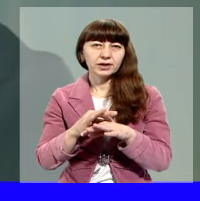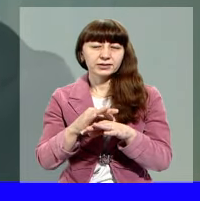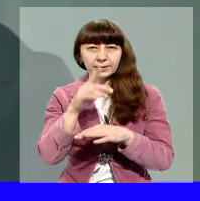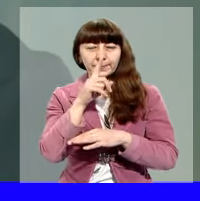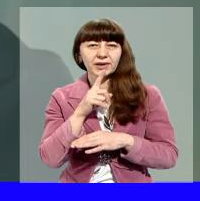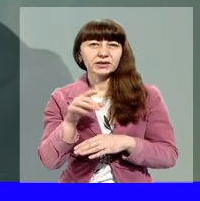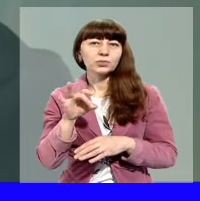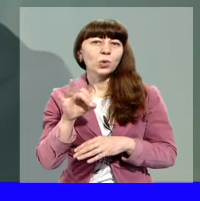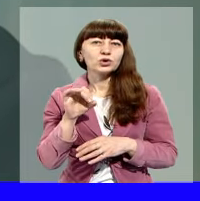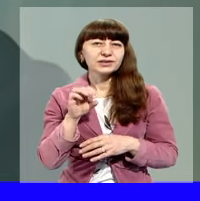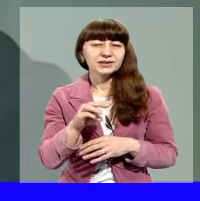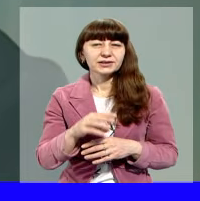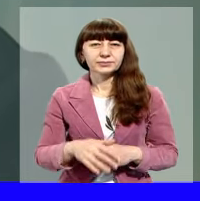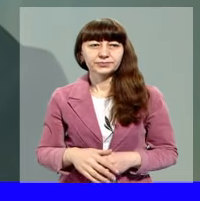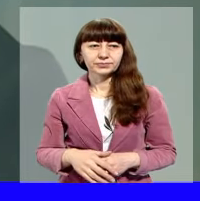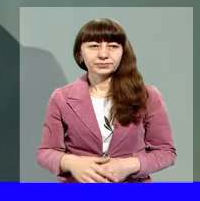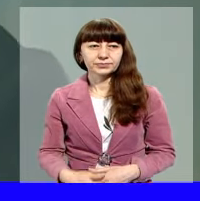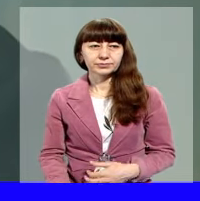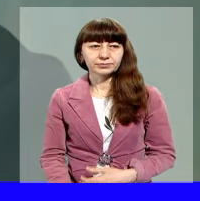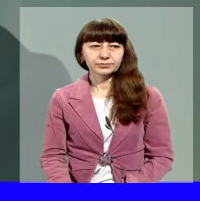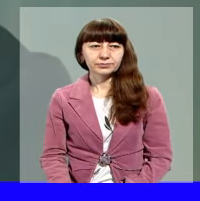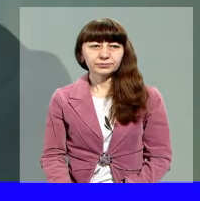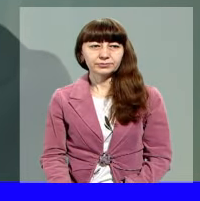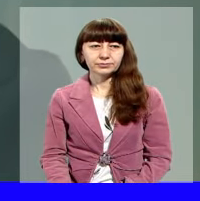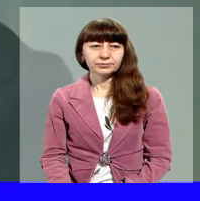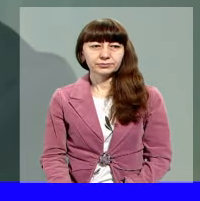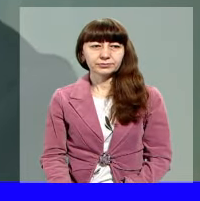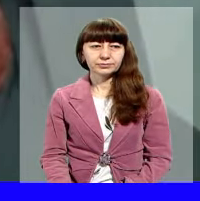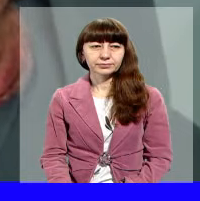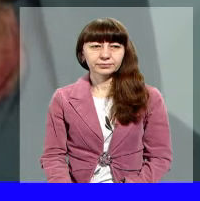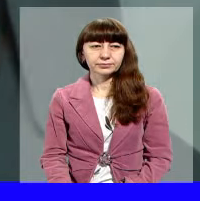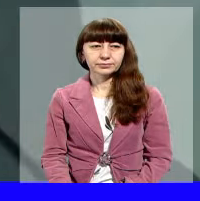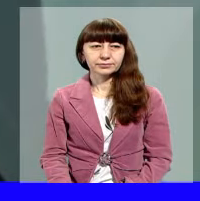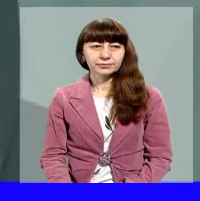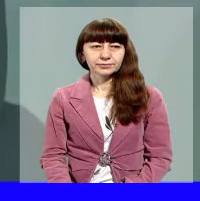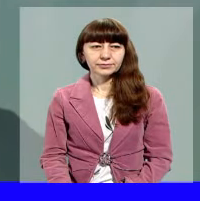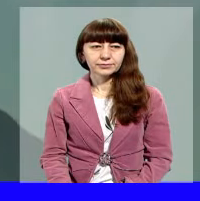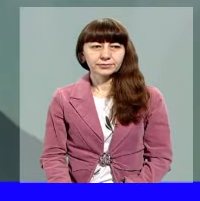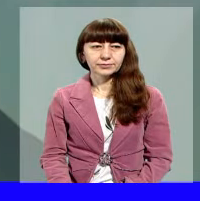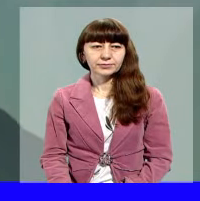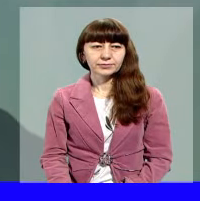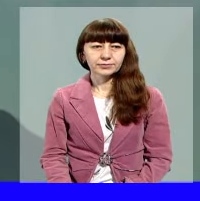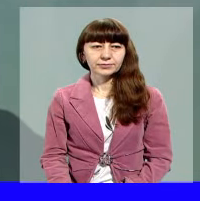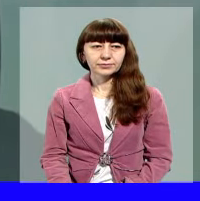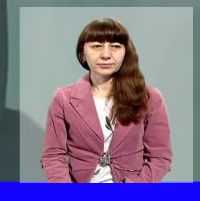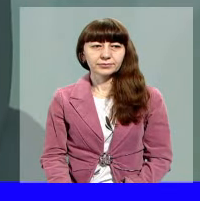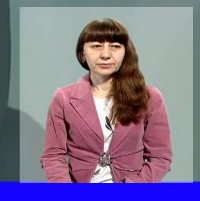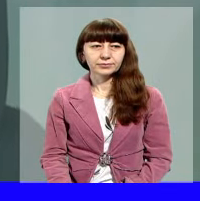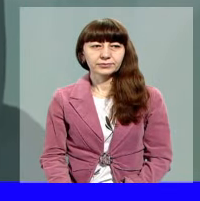сол. Төртеуімізге беріп, бұлай еще Құран оқытамыз. Бәріне тілейтінім зор